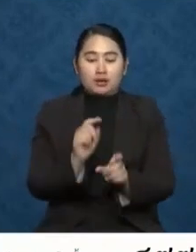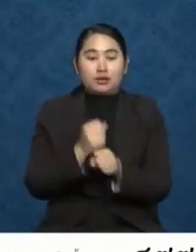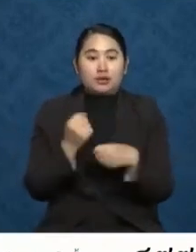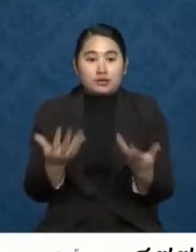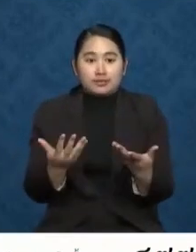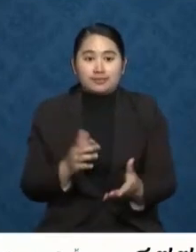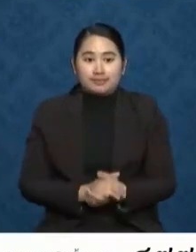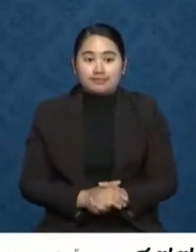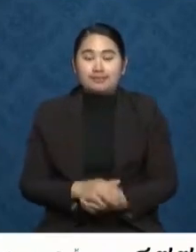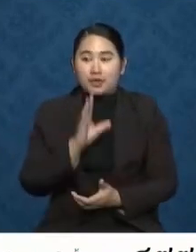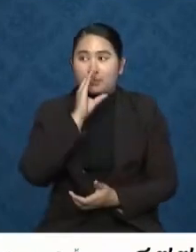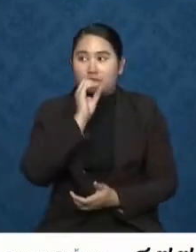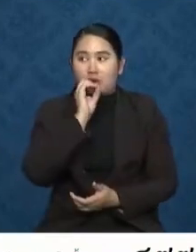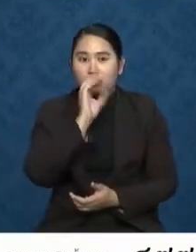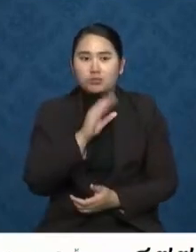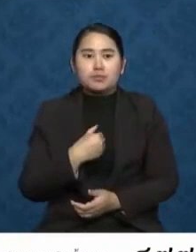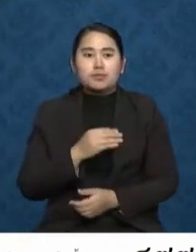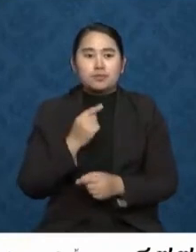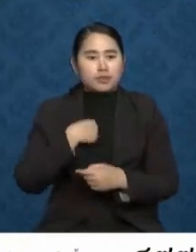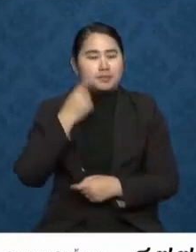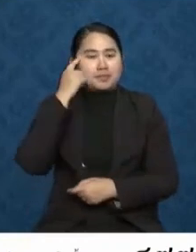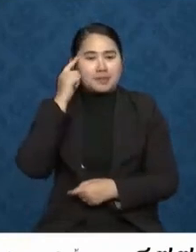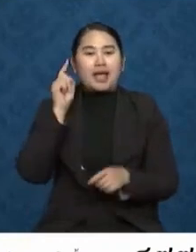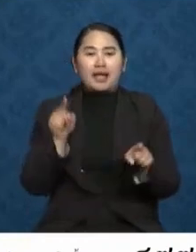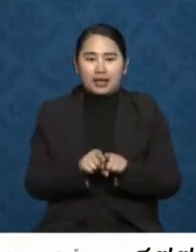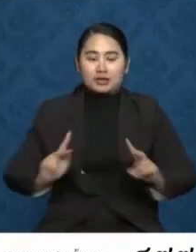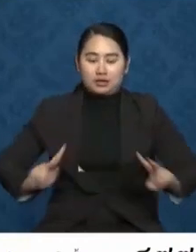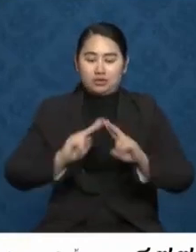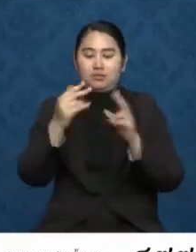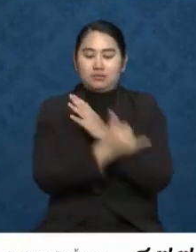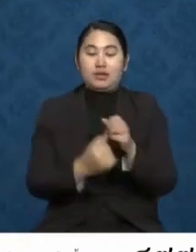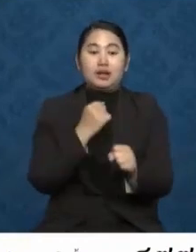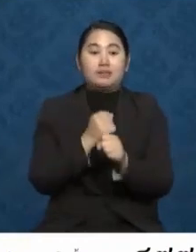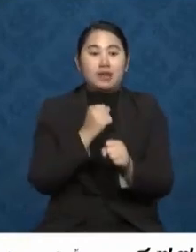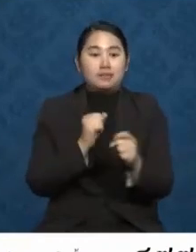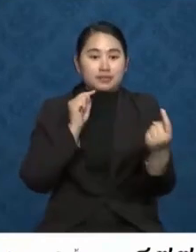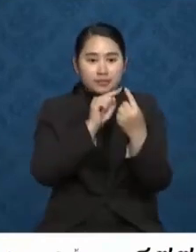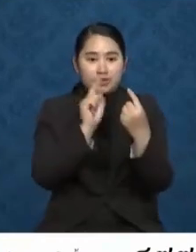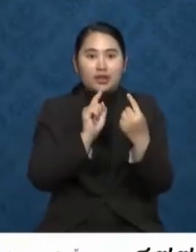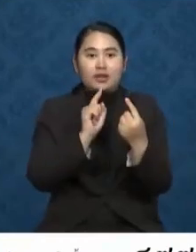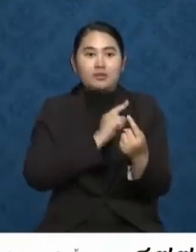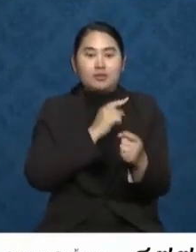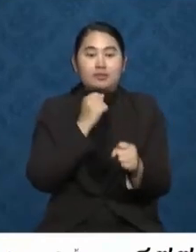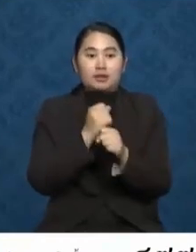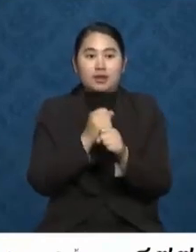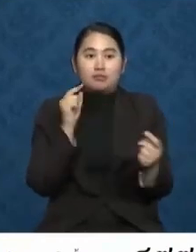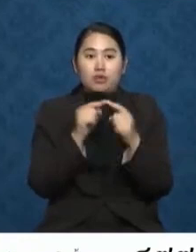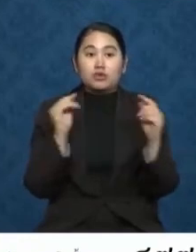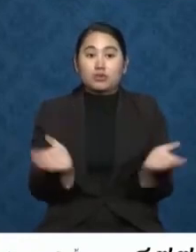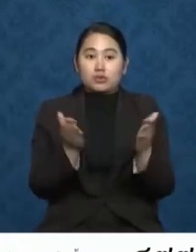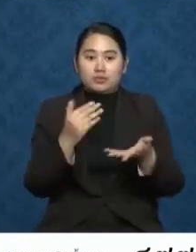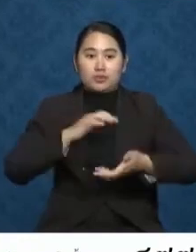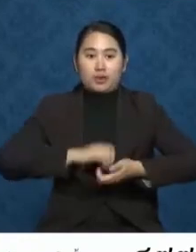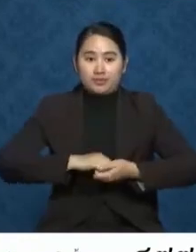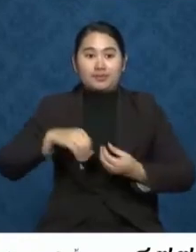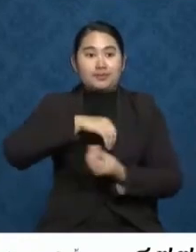ไรต้องเรียนท่านประธานตรงๆครับว่าตกใจเหมือนกันที่ทางกระทรวงการต่างประเทศเริ่มต้นใส่ภารกิจหลักของกระทรวงตรงที่ส่งเสริมความร่วมมือด้านเศ